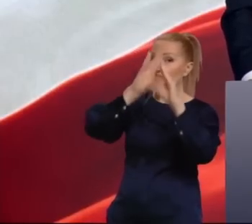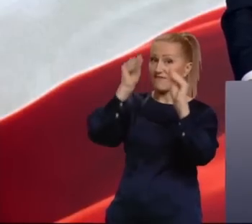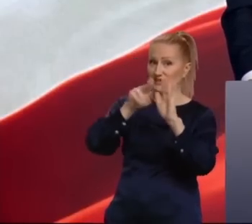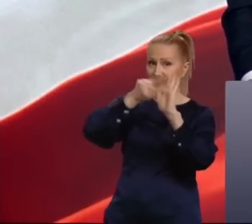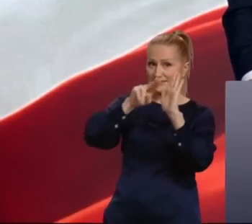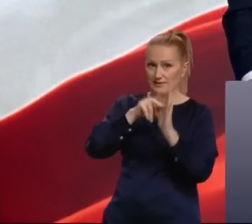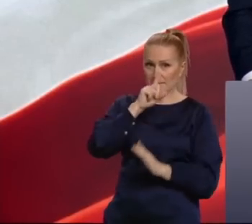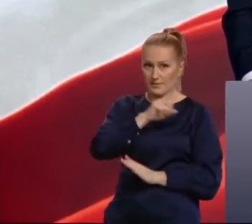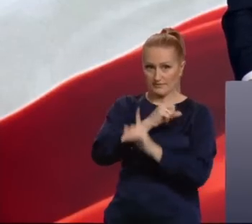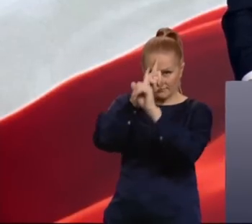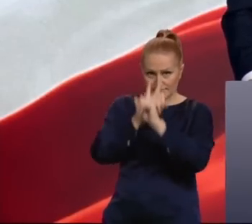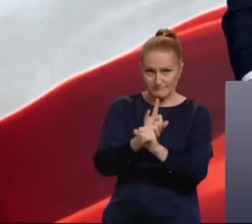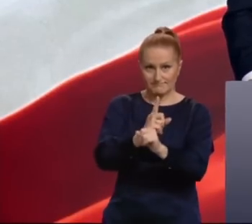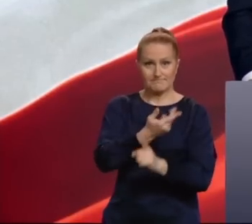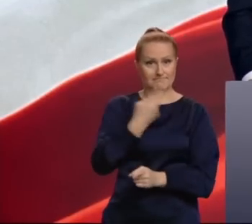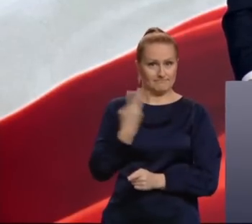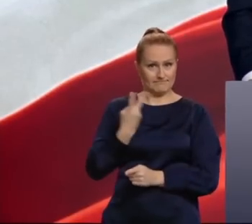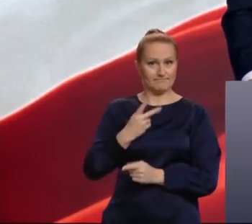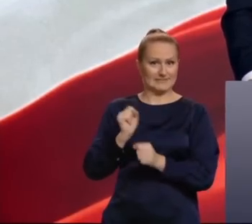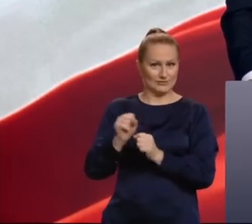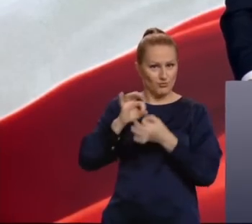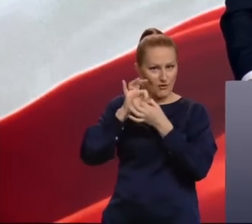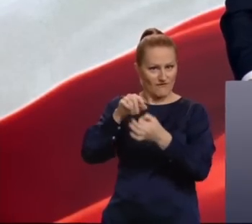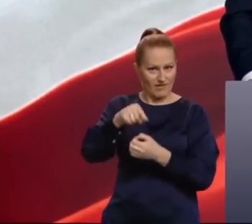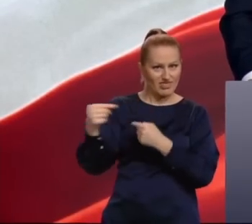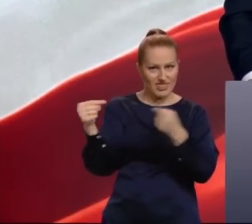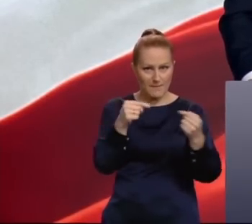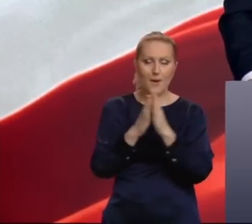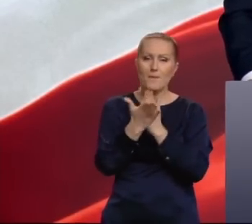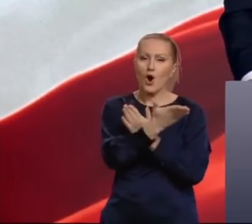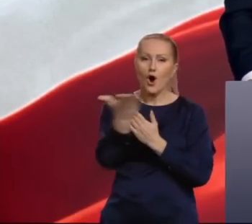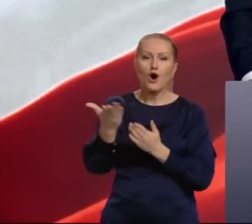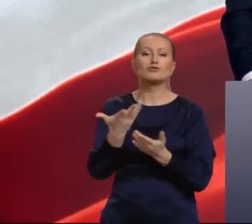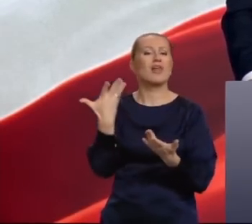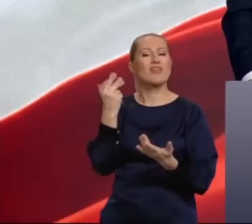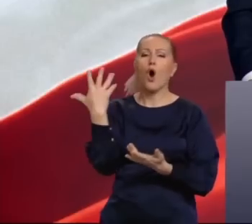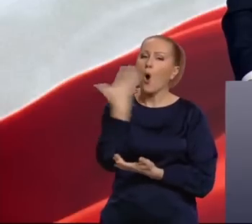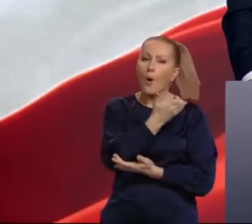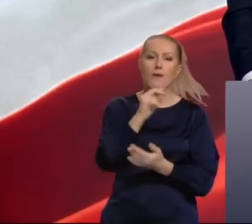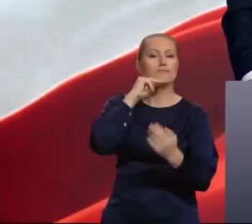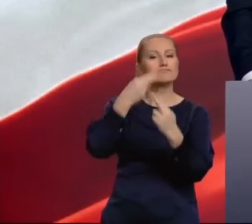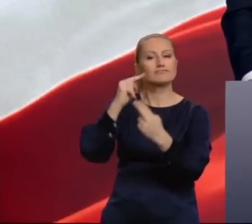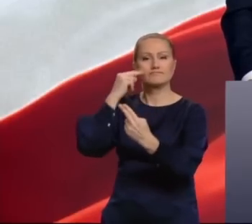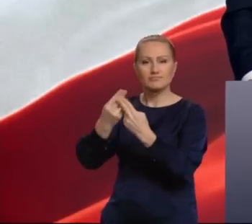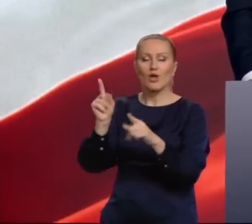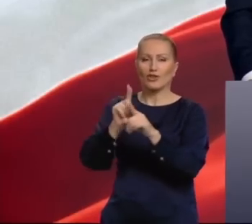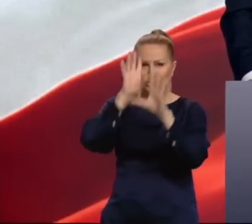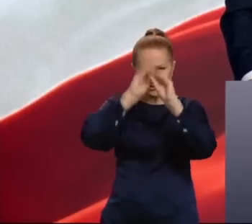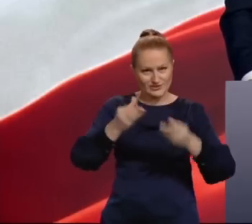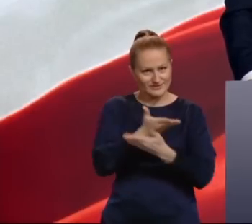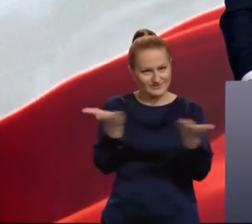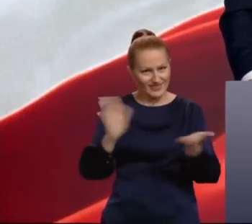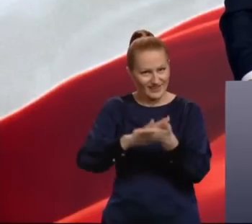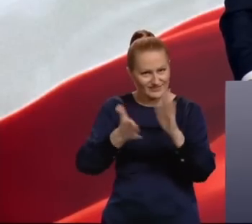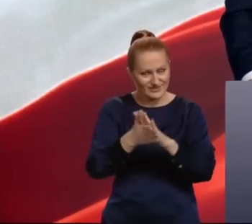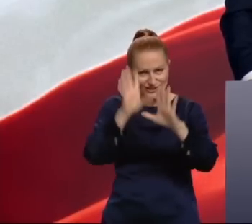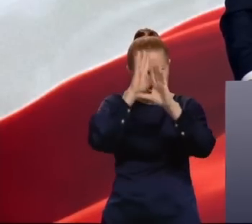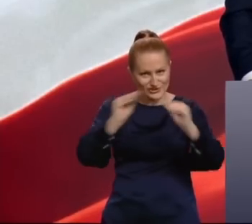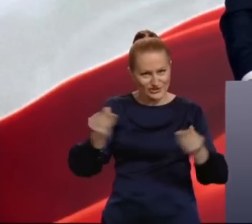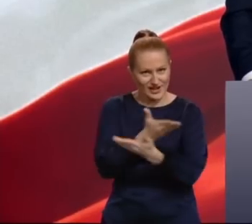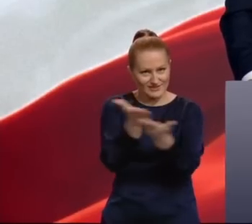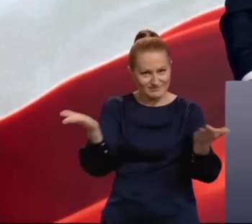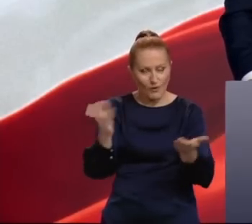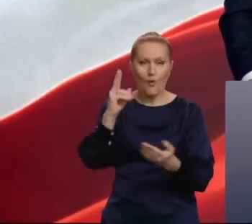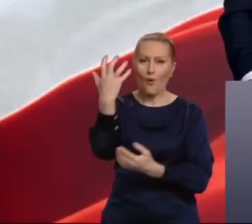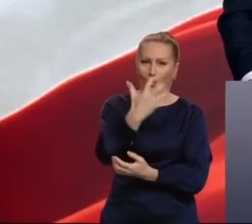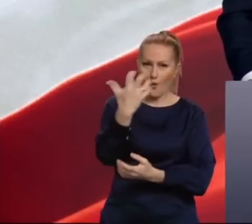czuwają prowadzący. Sygnały jak w jakimś teleturnieju, no. Powstrzymywanie się od obraźliwych wypowiedzi. Szanujmy siebie wzajemnie. Szanujmy. Krajowy